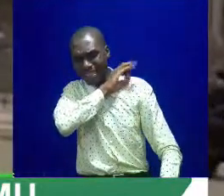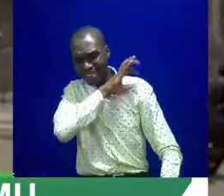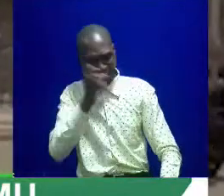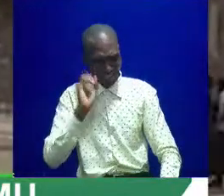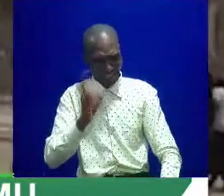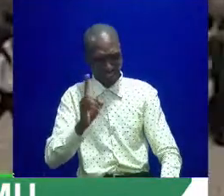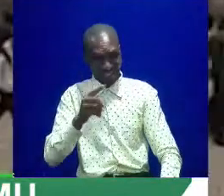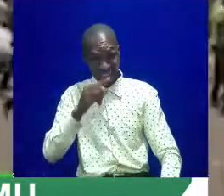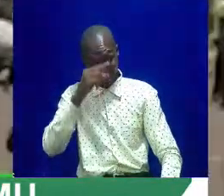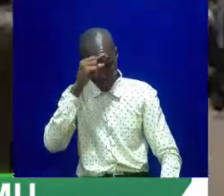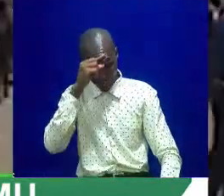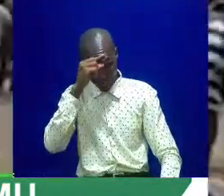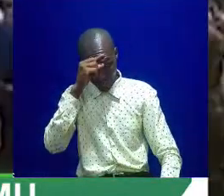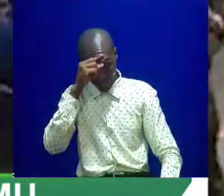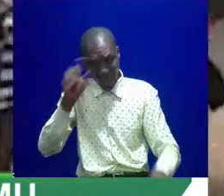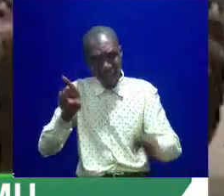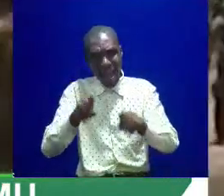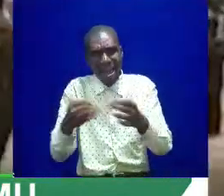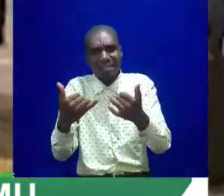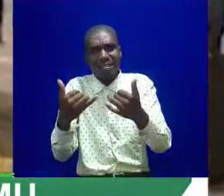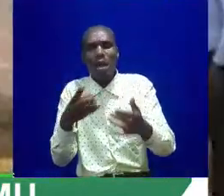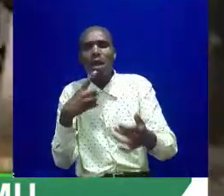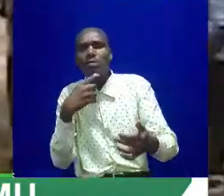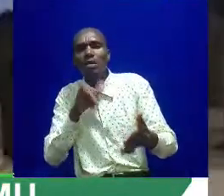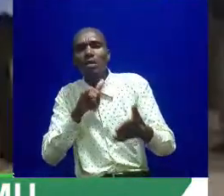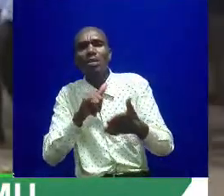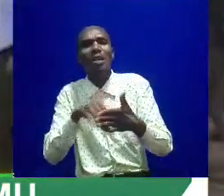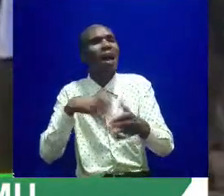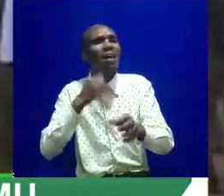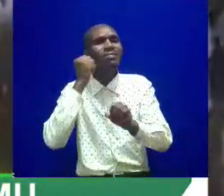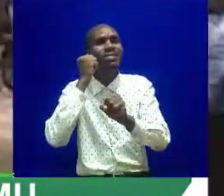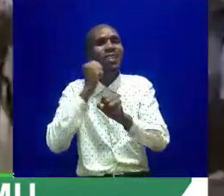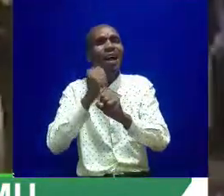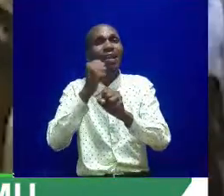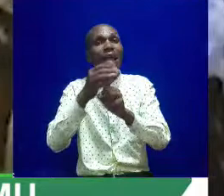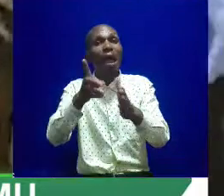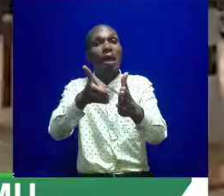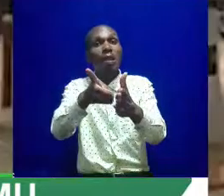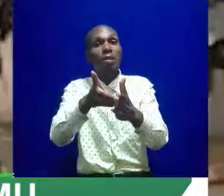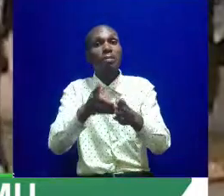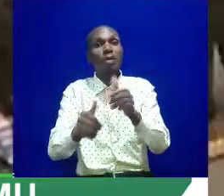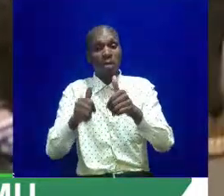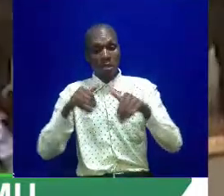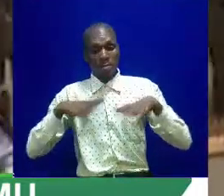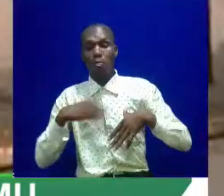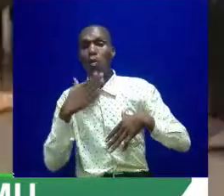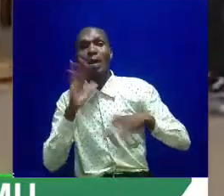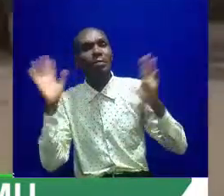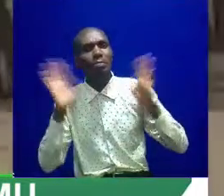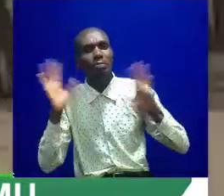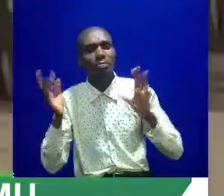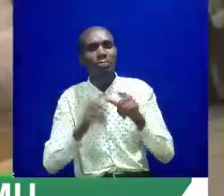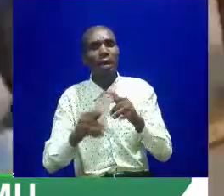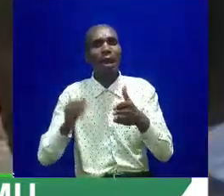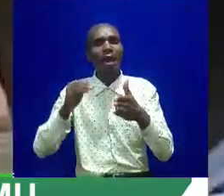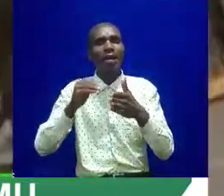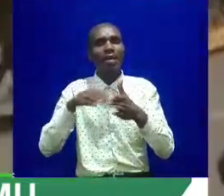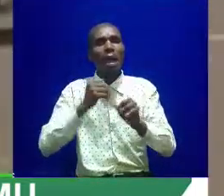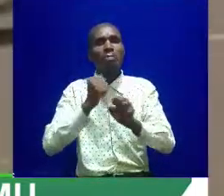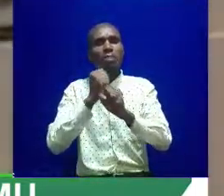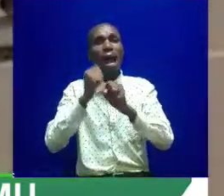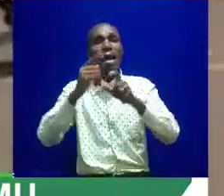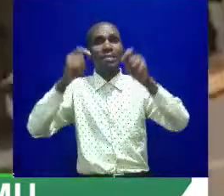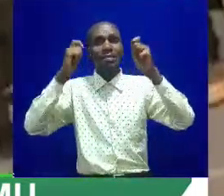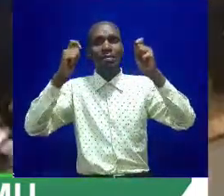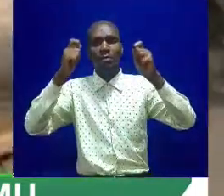serikali ya Kenya kwanza asogote babuna nigo etarayikirania magani ari aba 90 baganite nabono nigo bakoro kurobekana